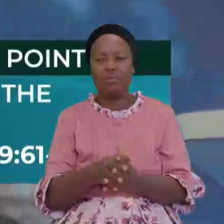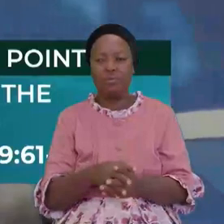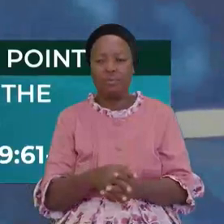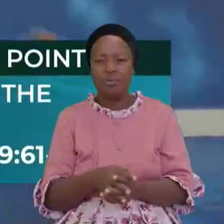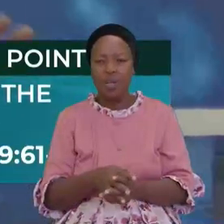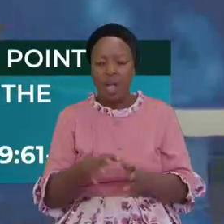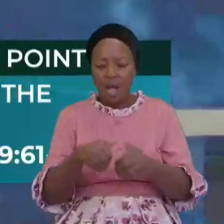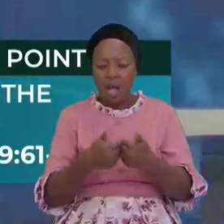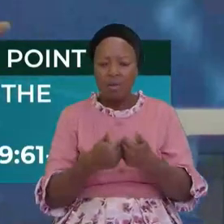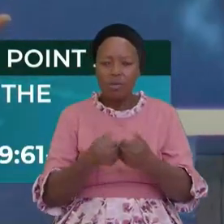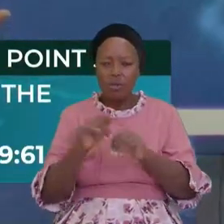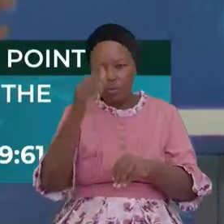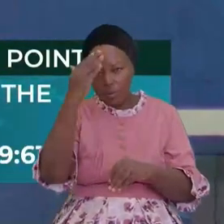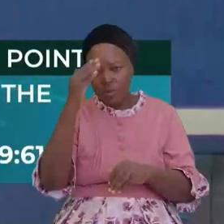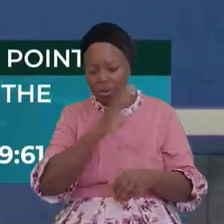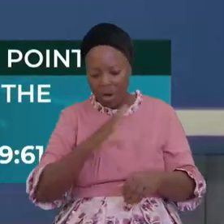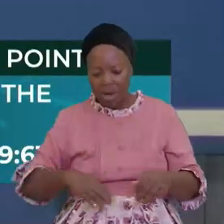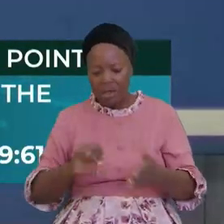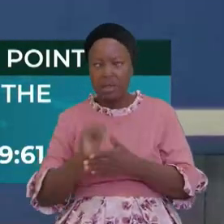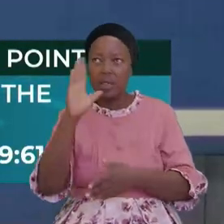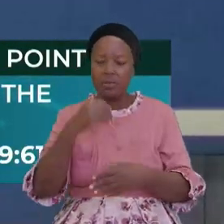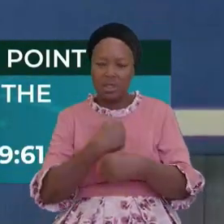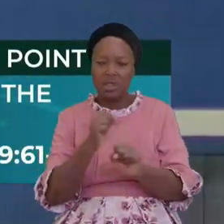Quelqu'un t'a parlé de ce docteur.